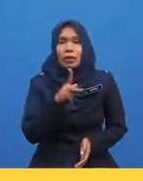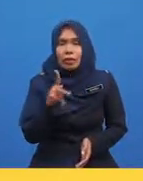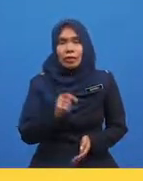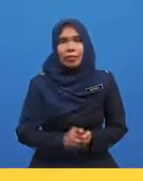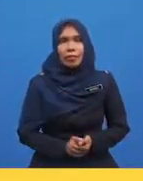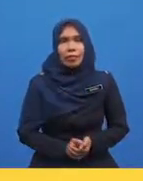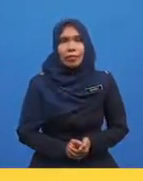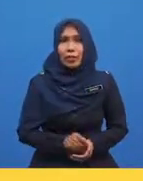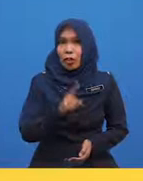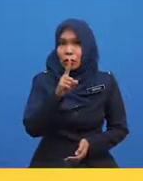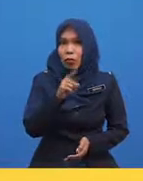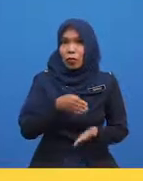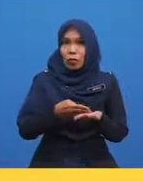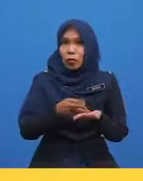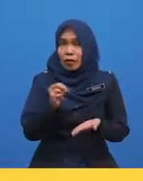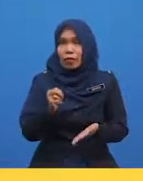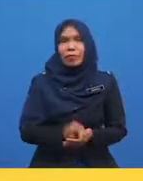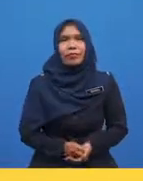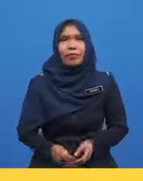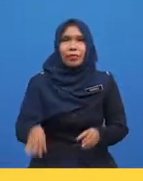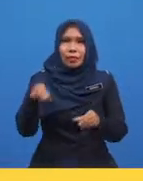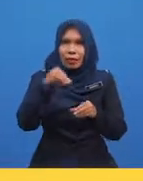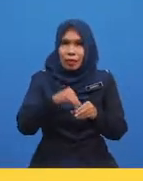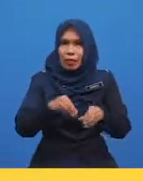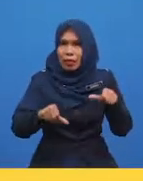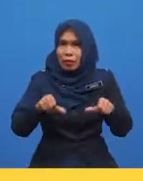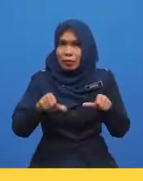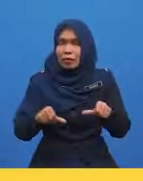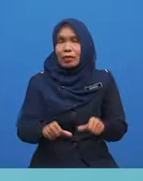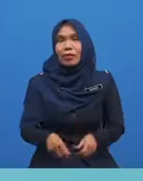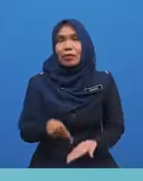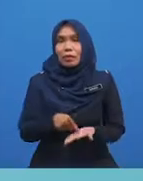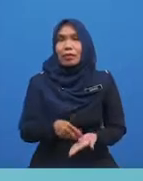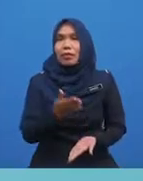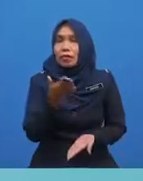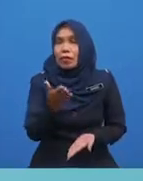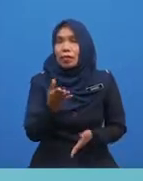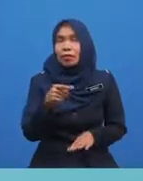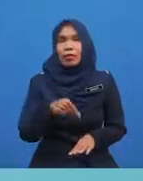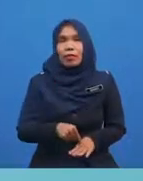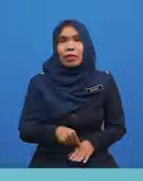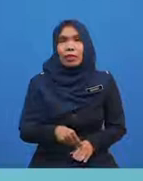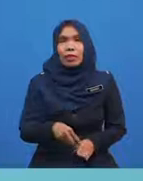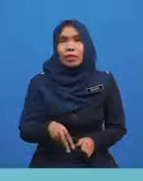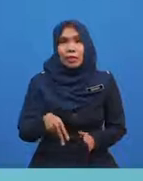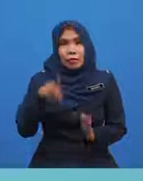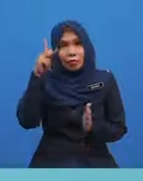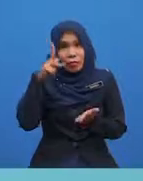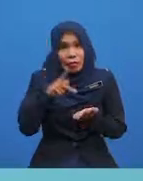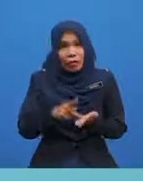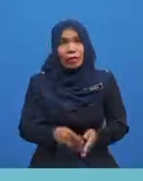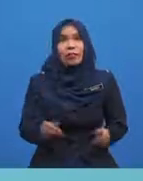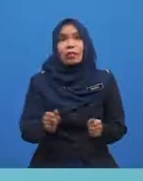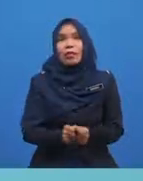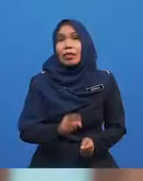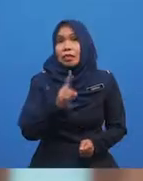itu. Dalam aktiviti ini, kamu diperkenalkan dengan satu per dua.